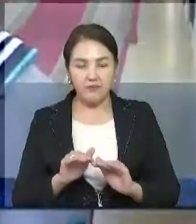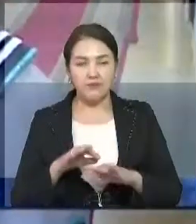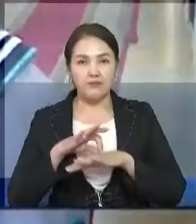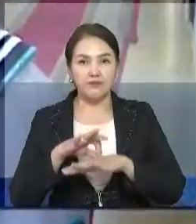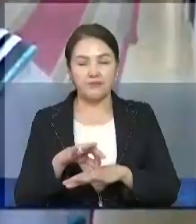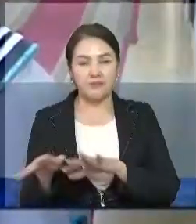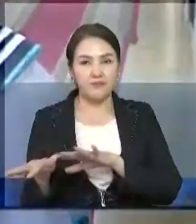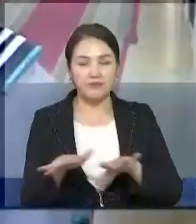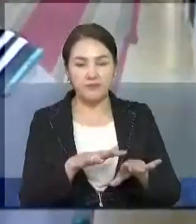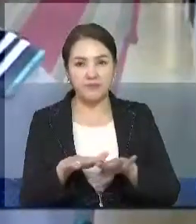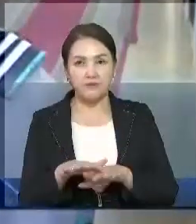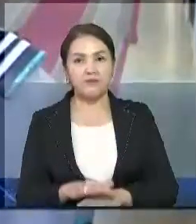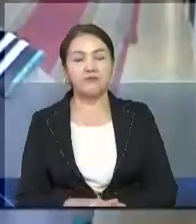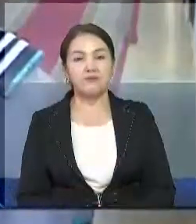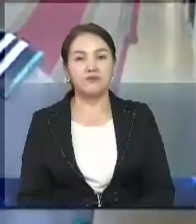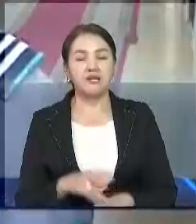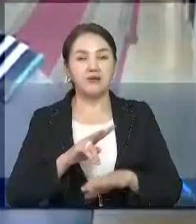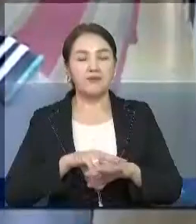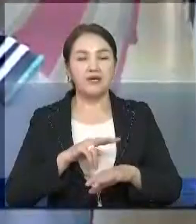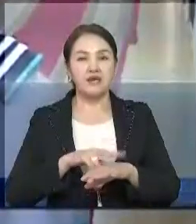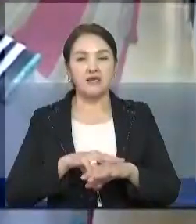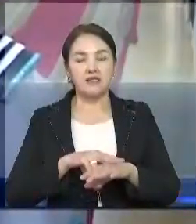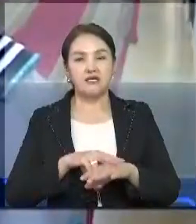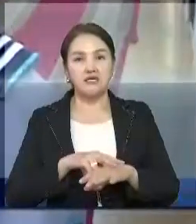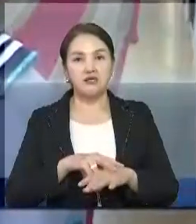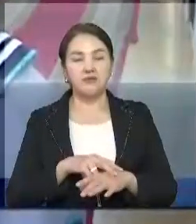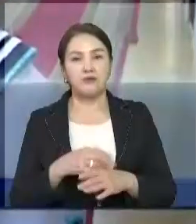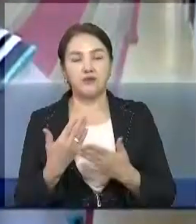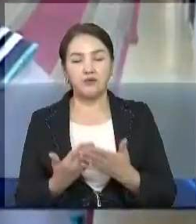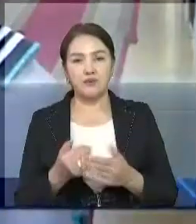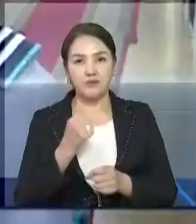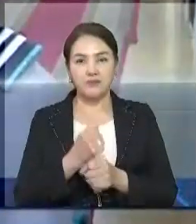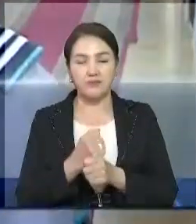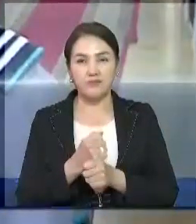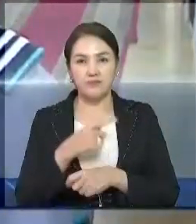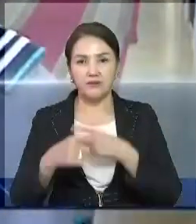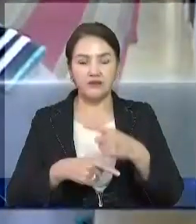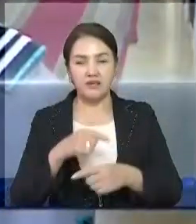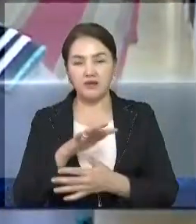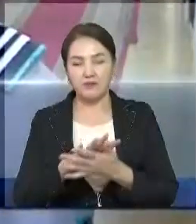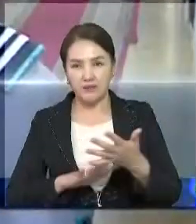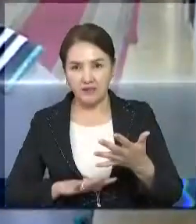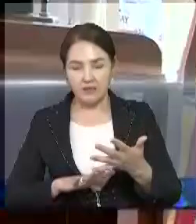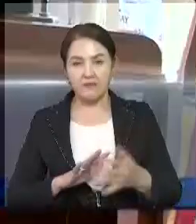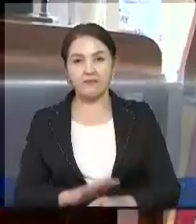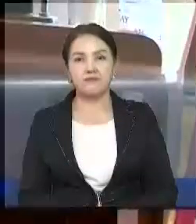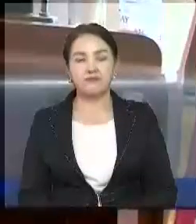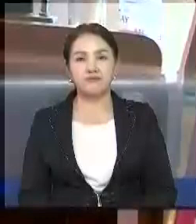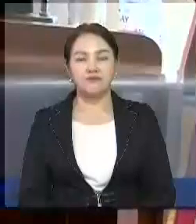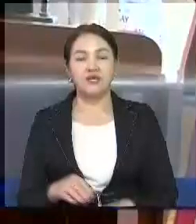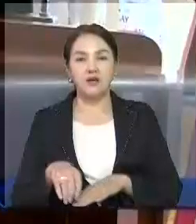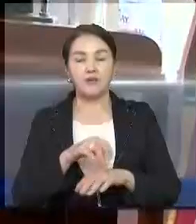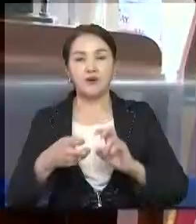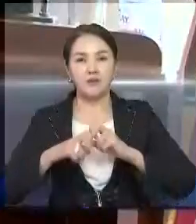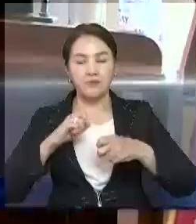атқарылған шаралардың арқасында. Полиция департаменті арғарата осы жұмысты өткізе береді. Әкімшілік